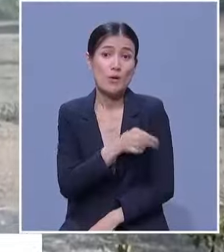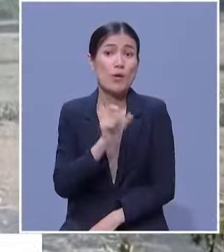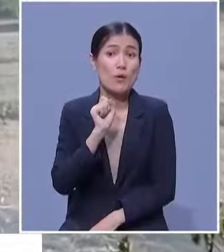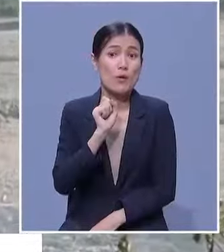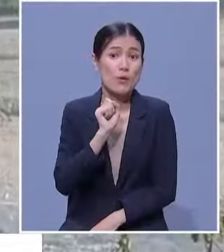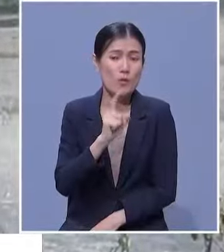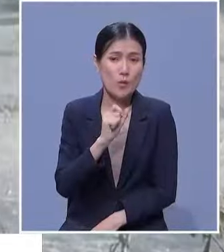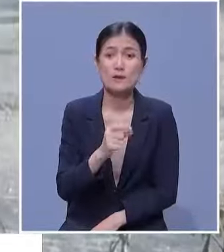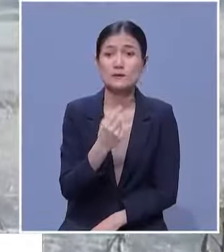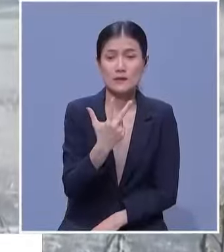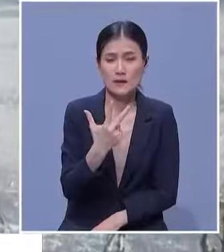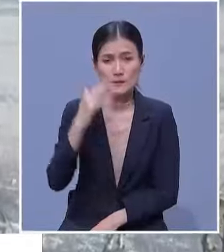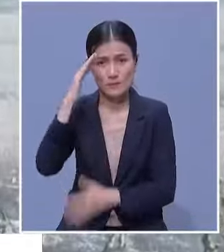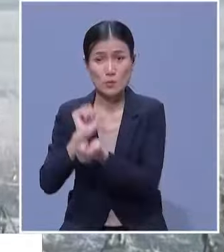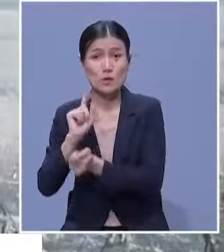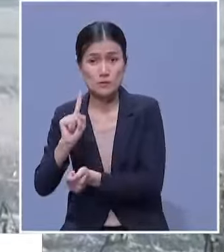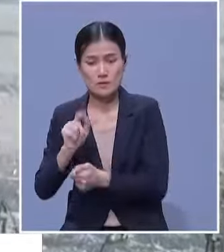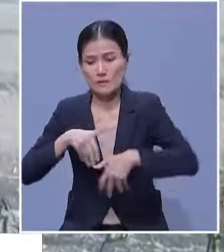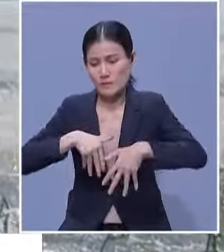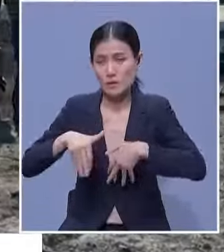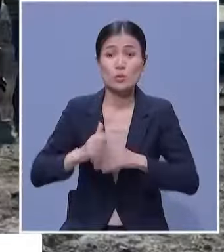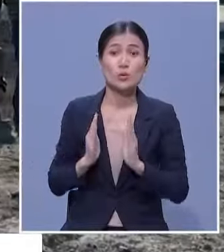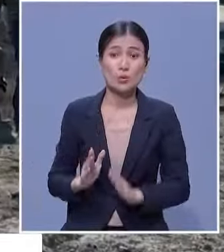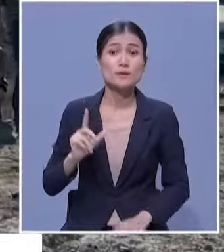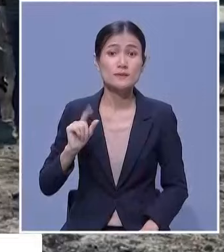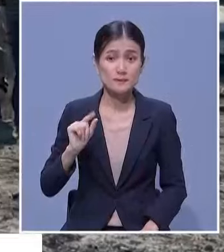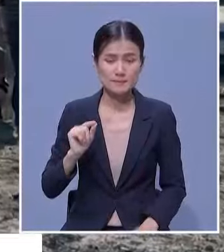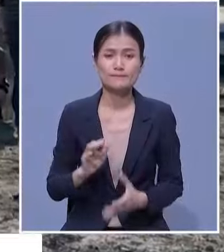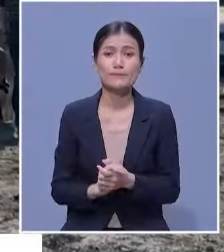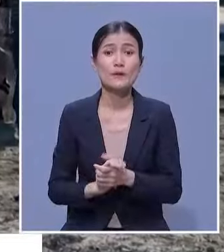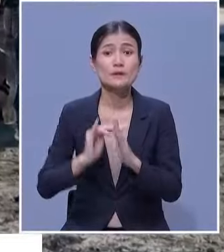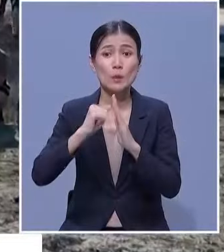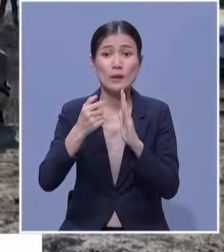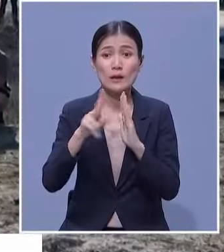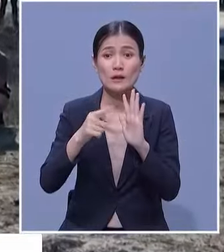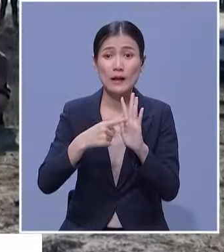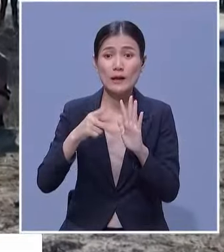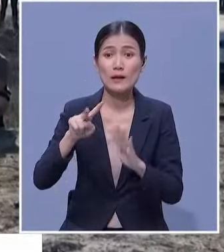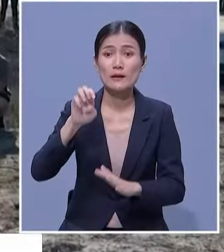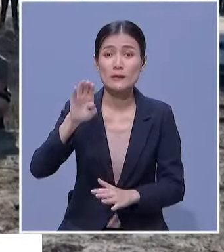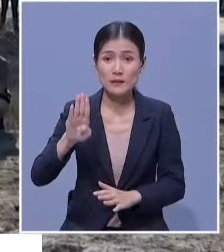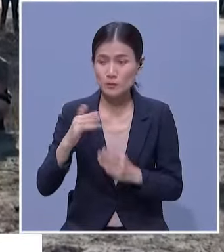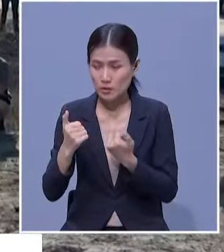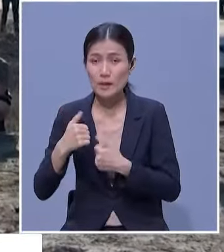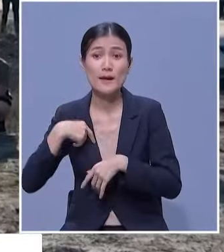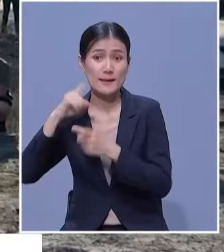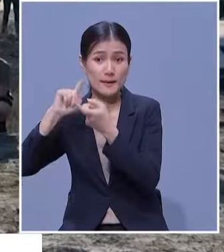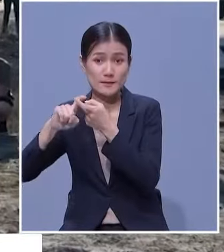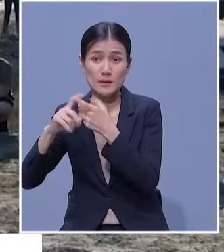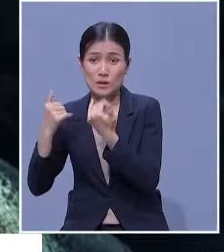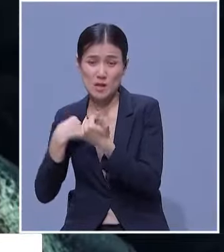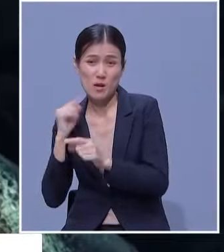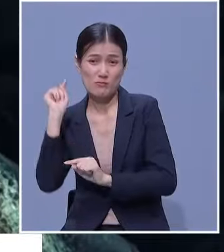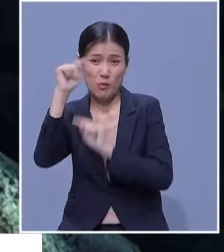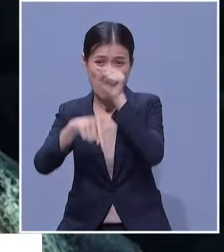จ1คนและพลเรือนอีกกว่า20คนสำหรับคาคีฟเองตอนนี้ยังตกอยู่ภายใต้การรุกคืบของรัสเซียและนับตั้งแต่เ